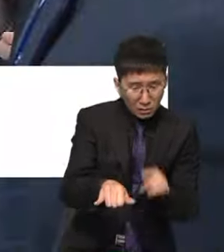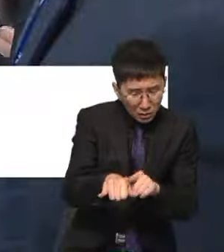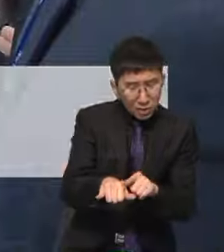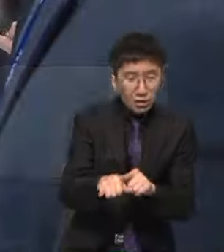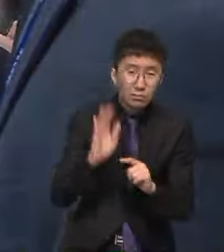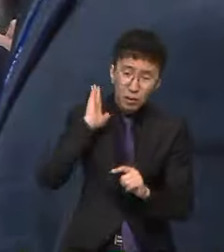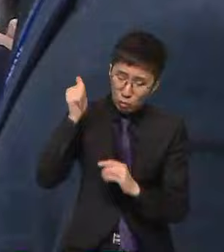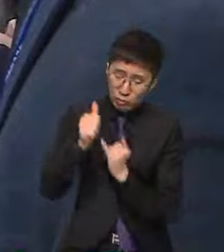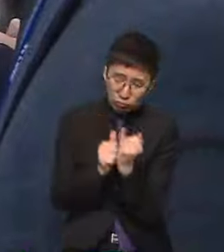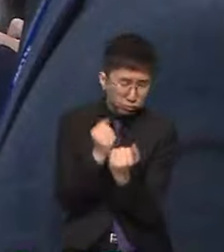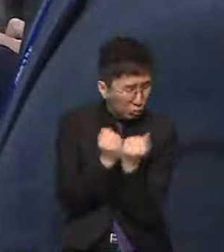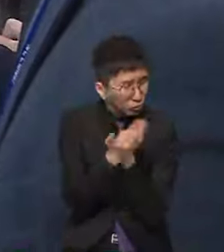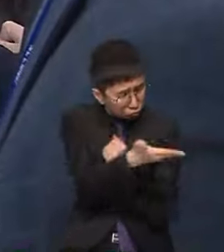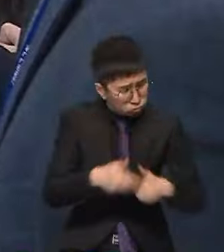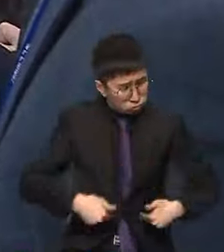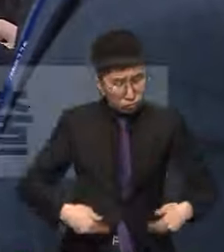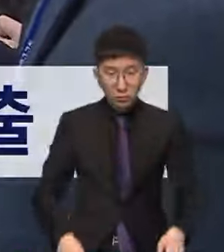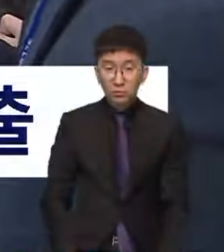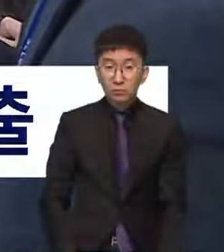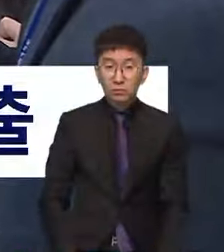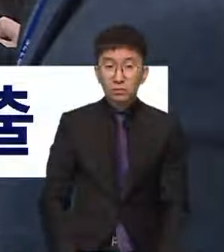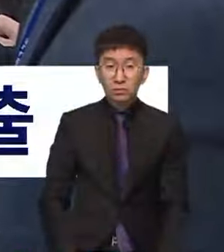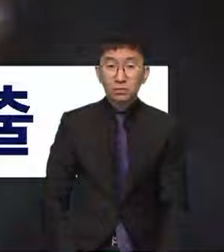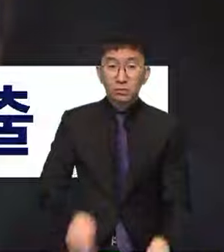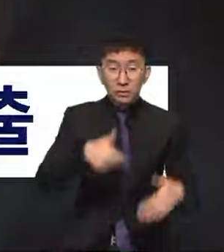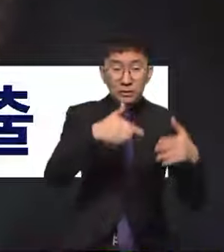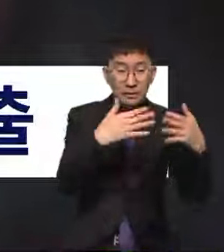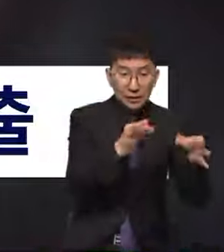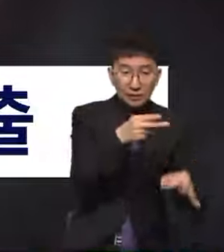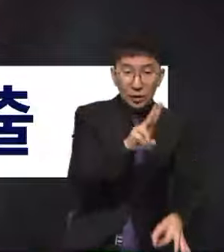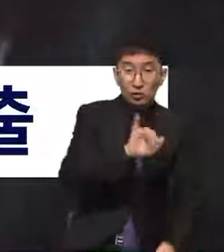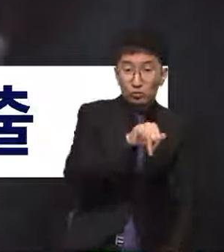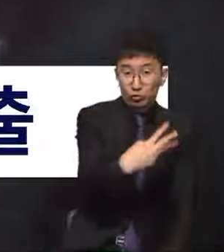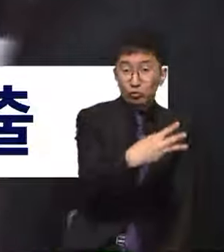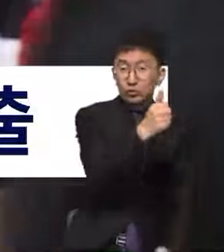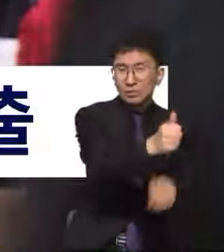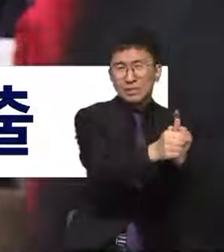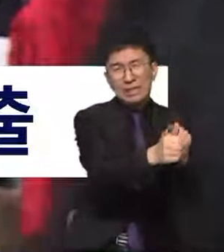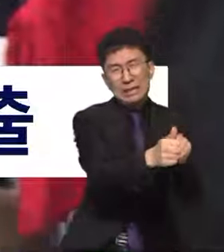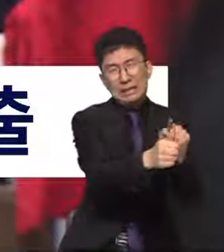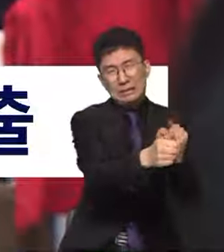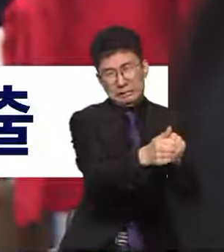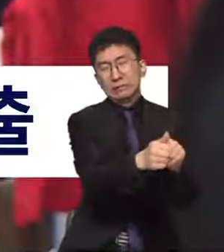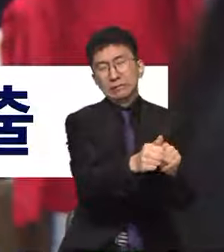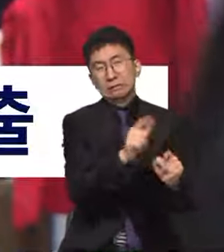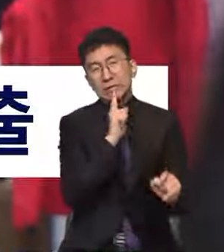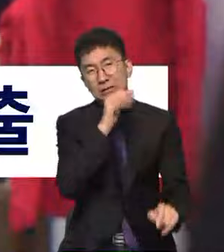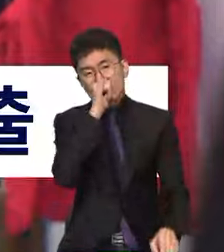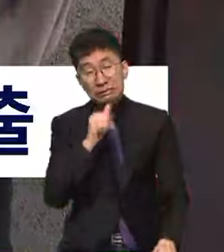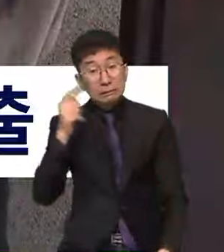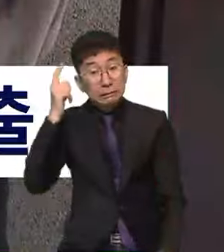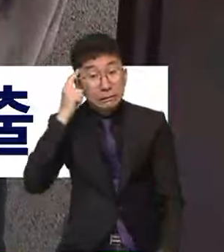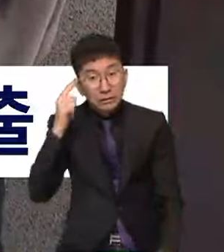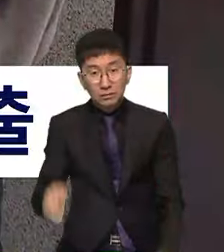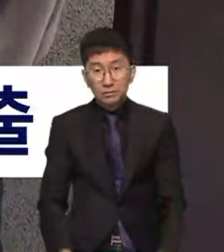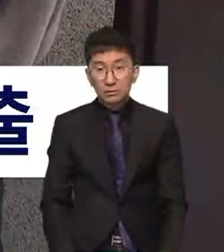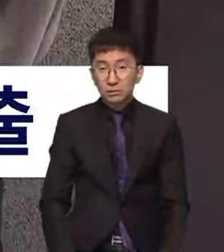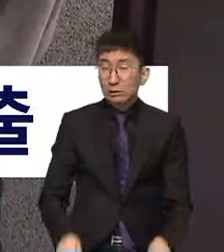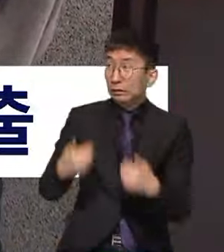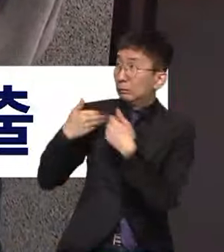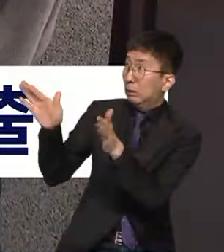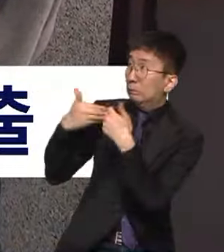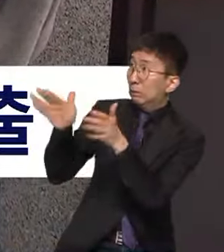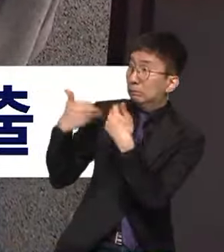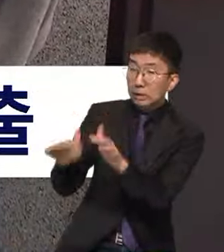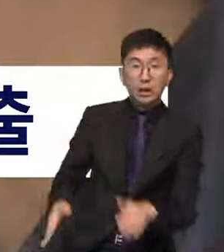필요하다는. 갈등 기폭제가 된 김경률 비대위원의 거취도 불씨입니다. 자신의 거친 언행에 대해